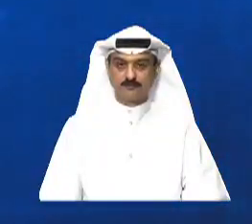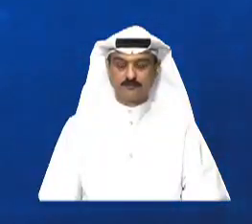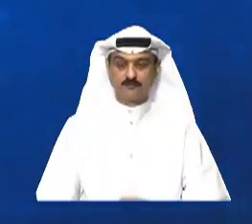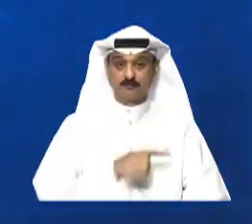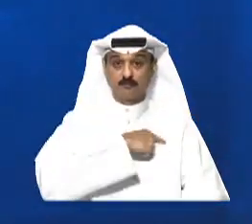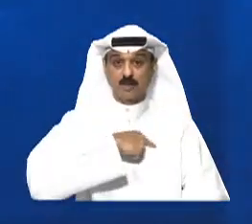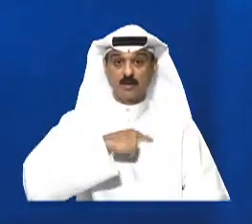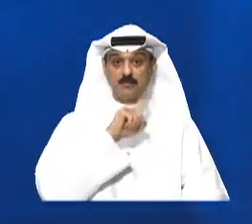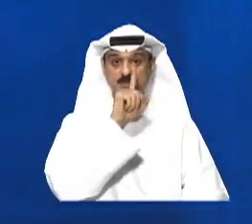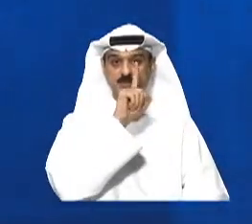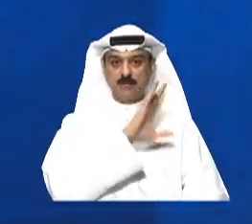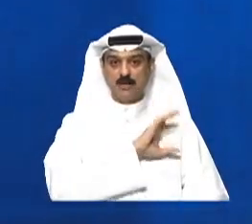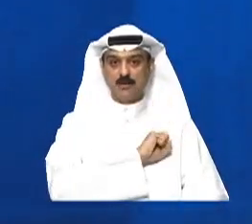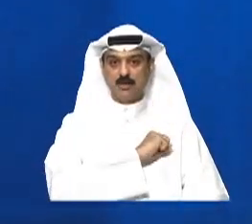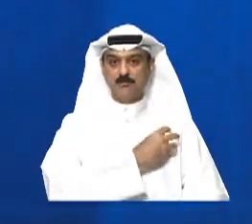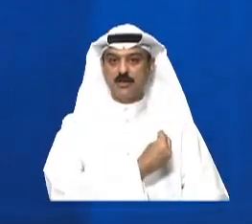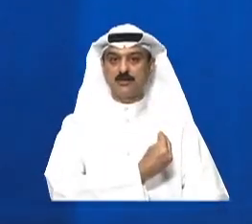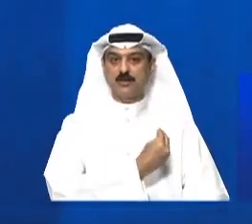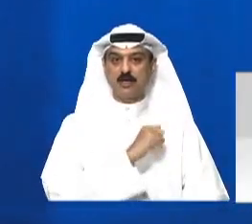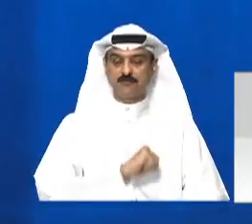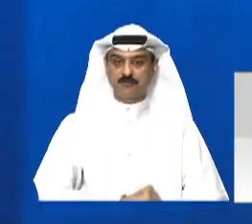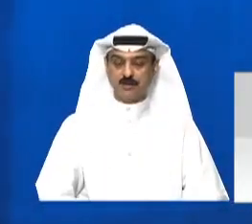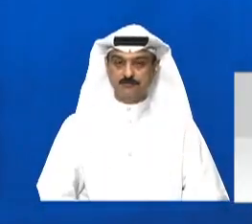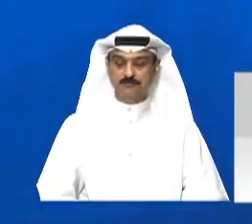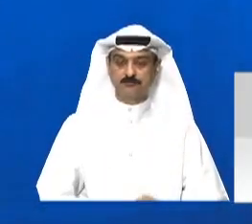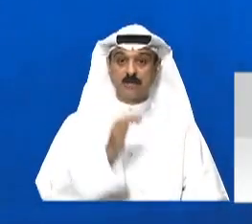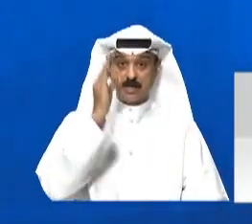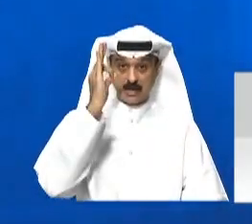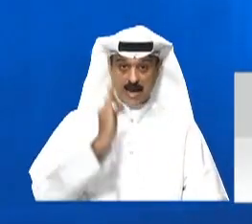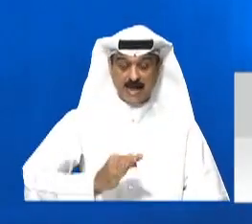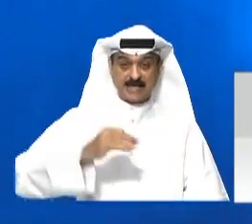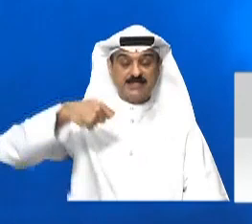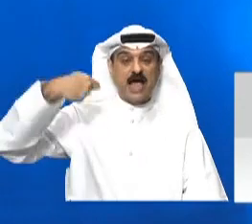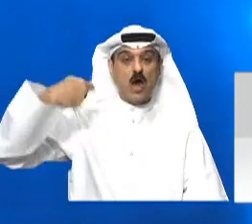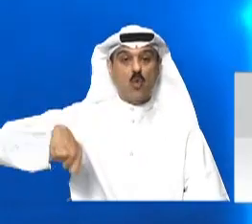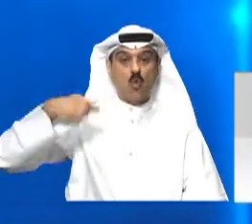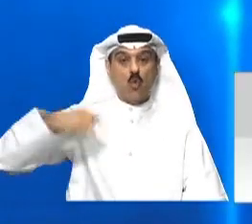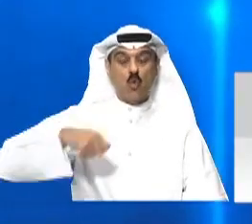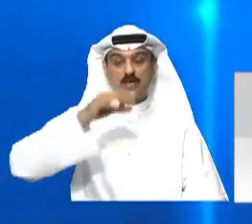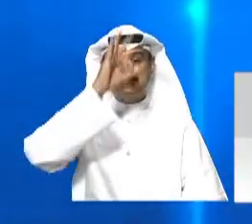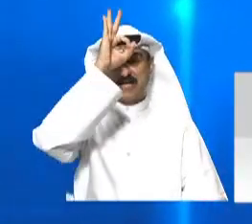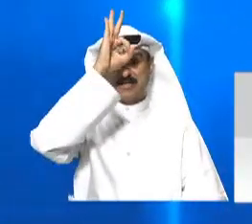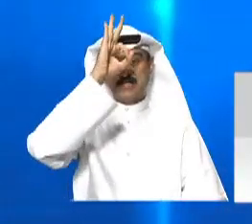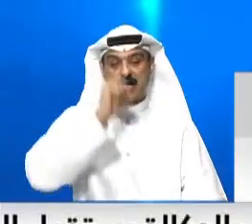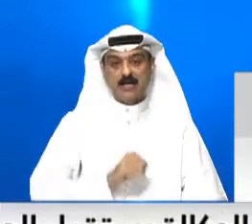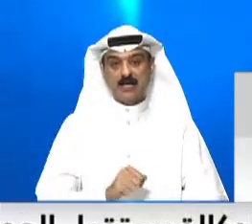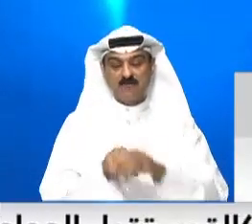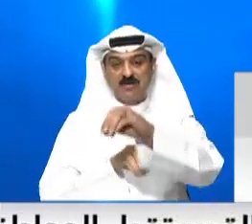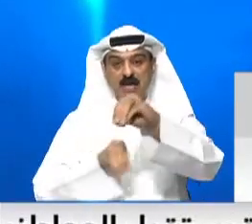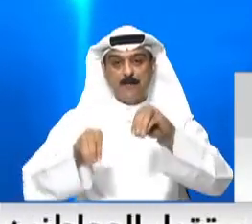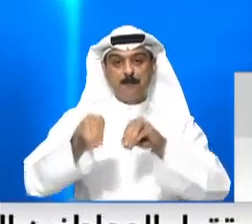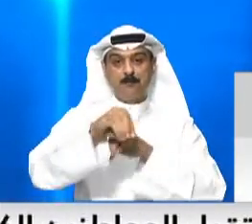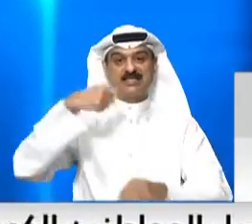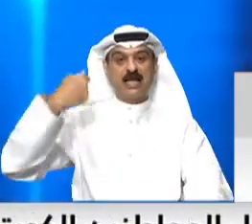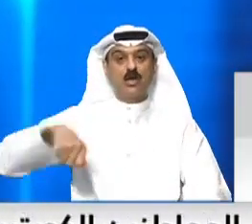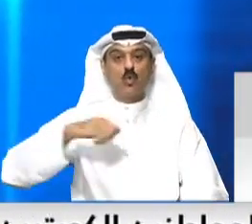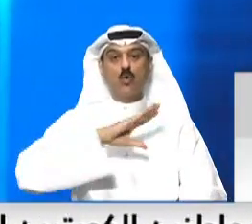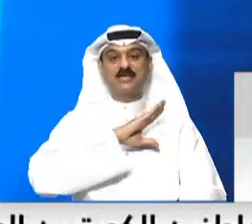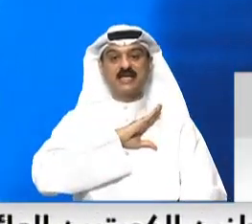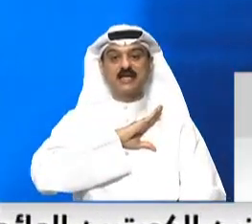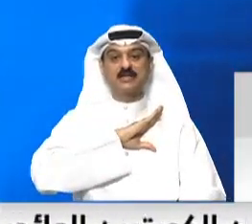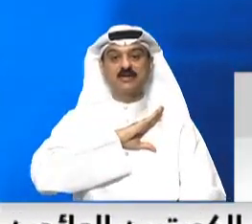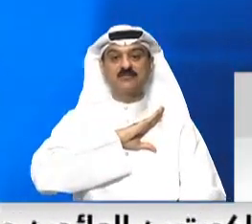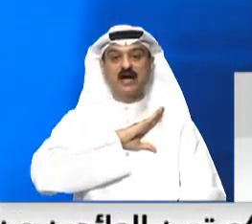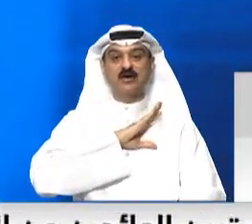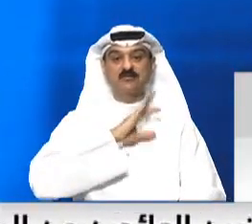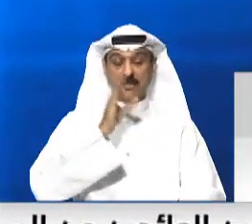بسم الله الرحمن الرحيم. أكد النائب الأول لرئيس مجلس الوزراء وزير الداخلية ووزير الدفاع بالوكالة الشيخ طلال خالد